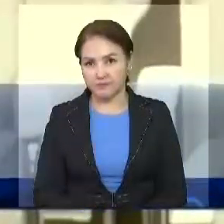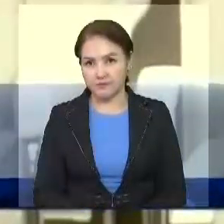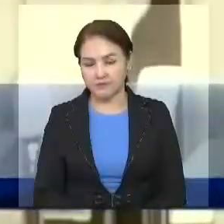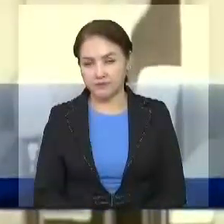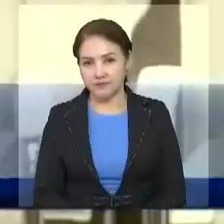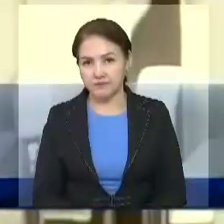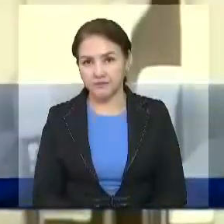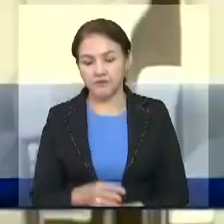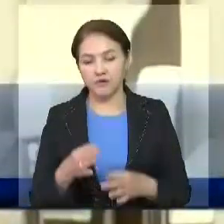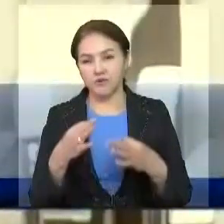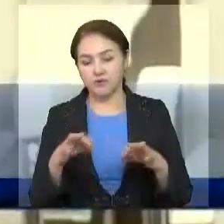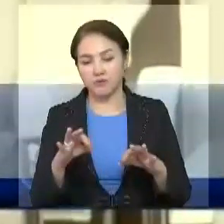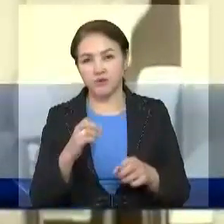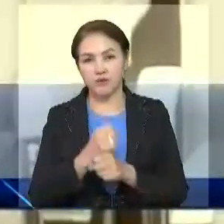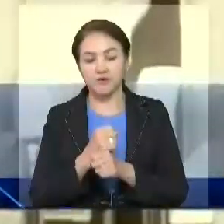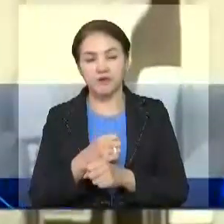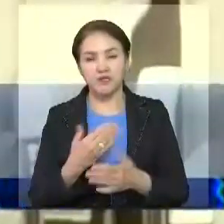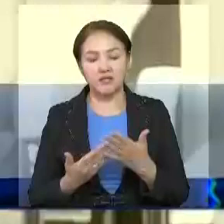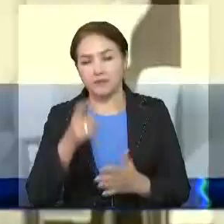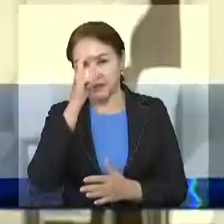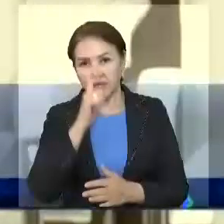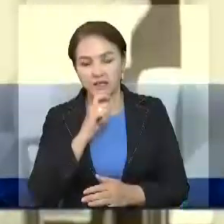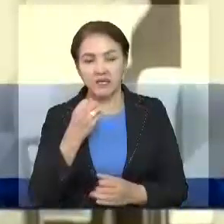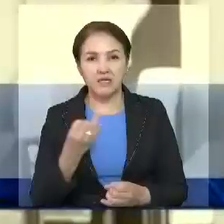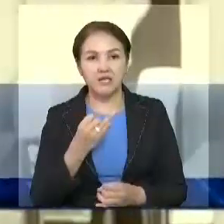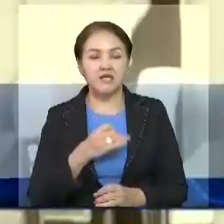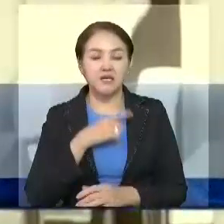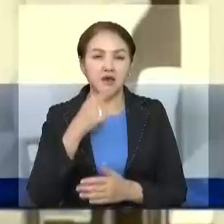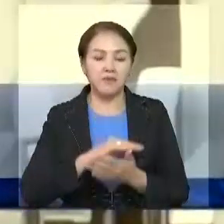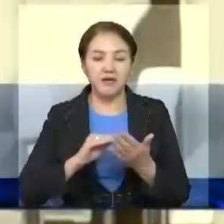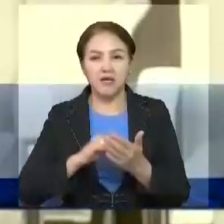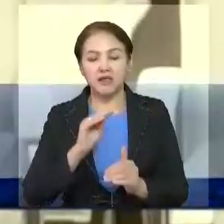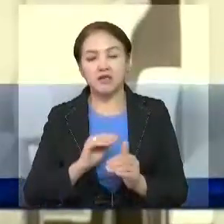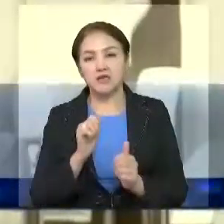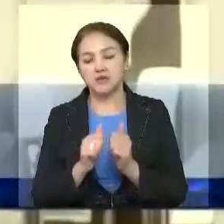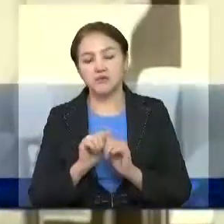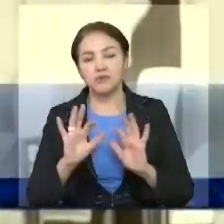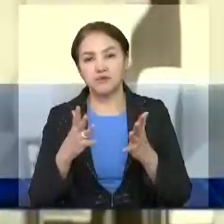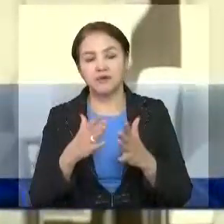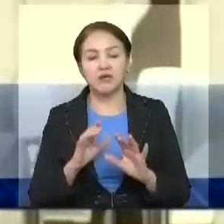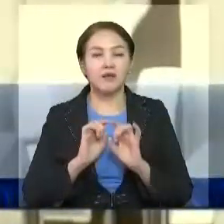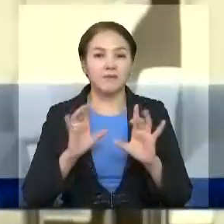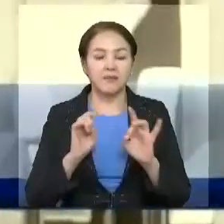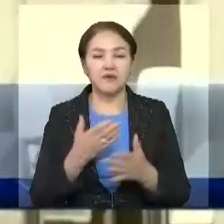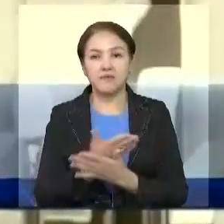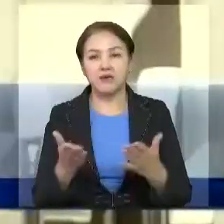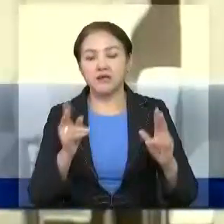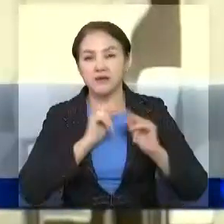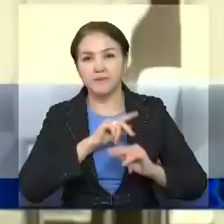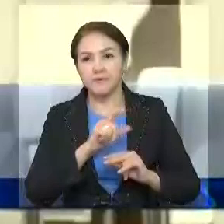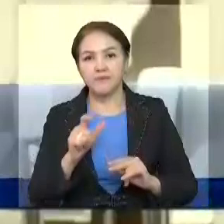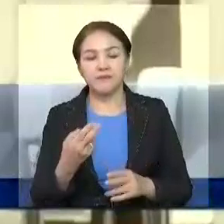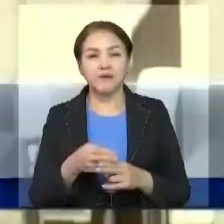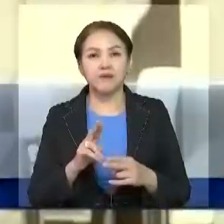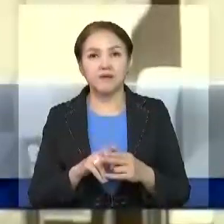пресекать всякого рода какие-то недопонимания и комментировать каждую ситуацию, обсуждать с вашими коллегами, потому